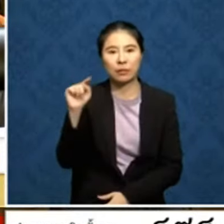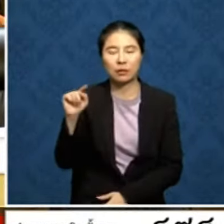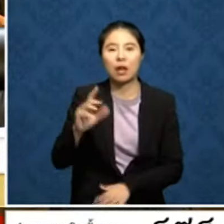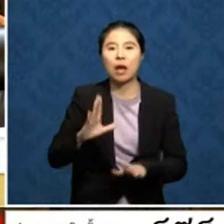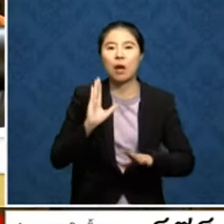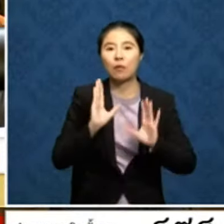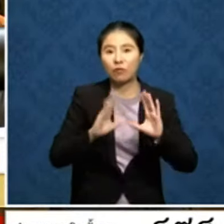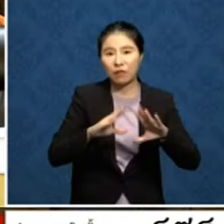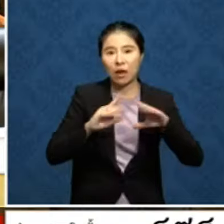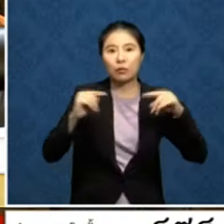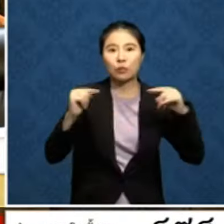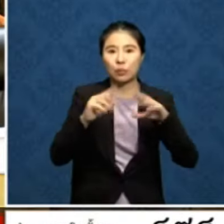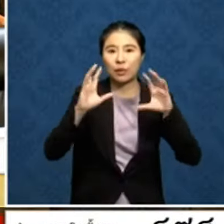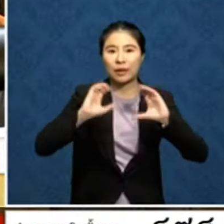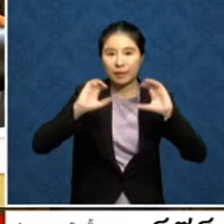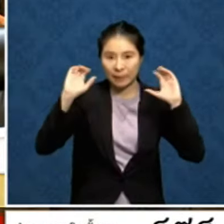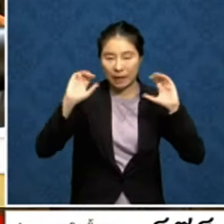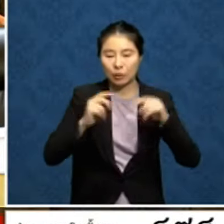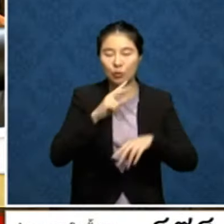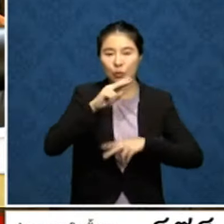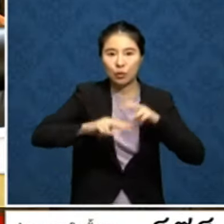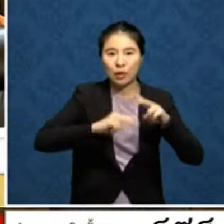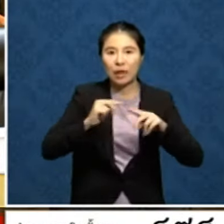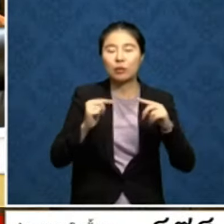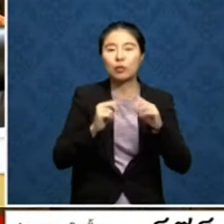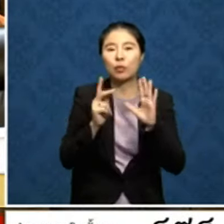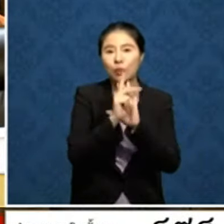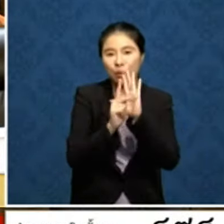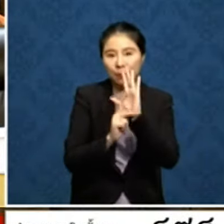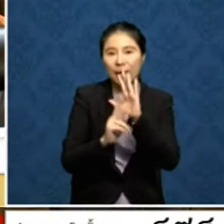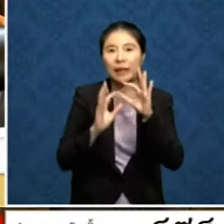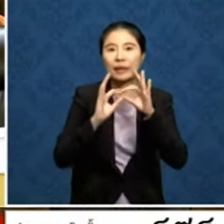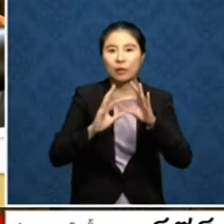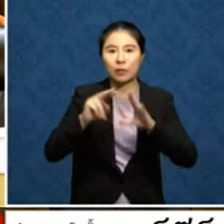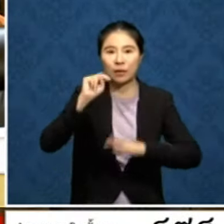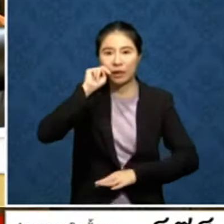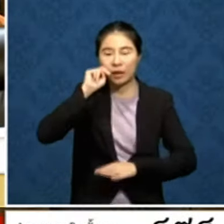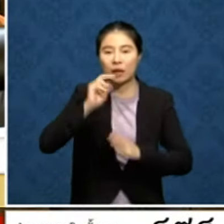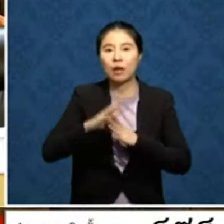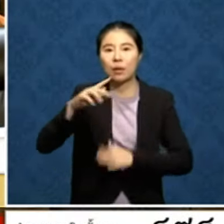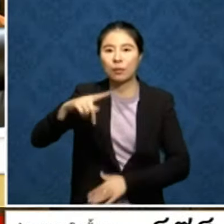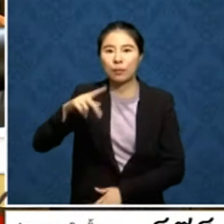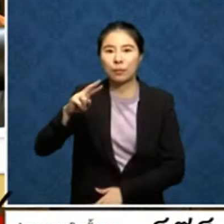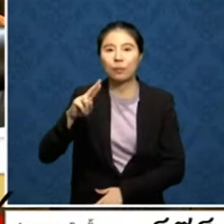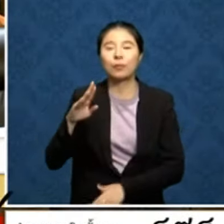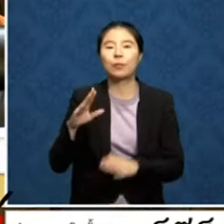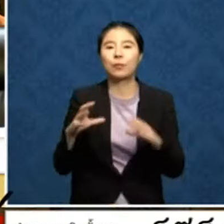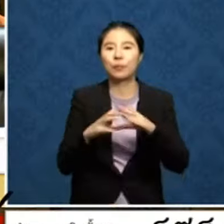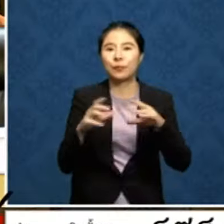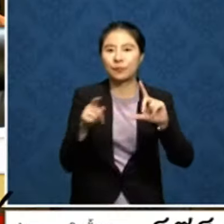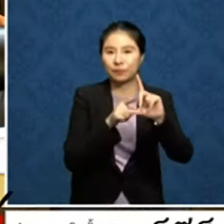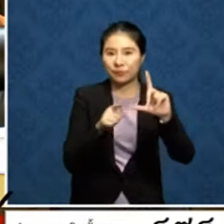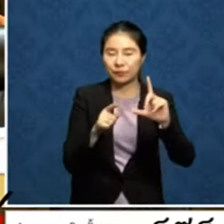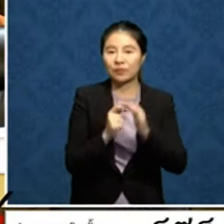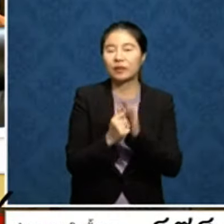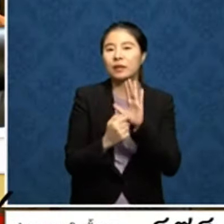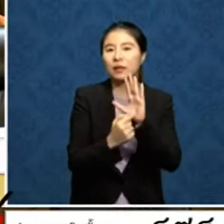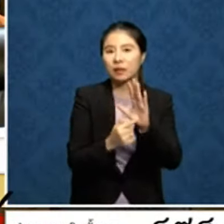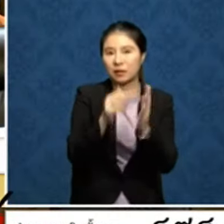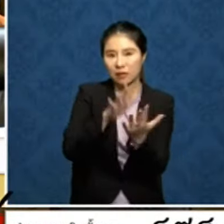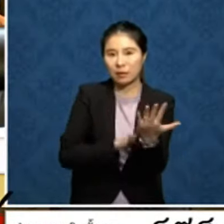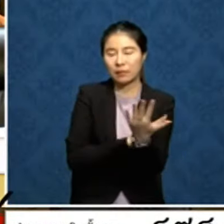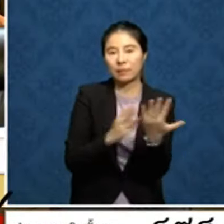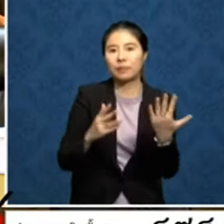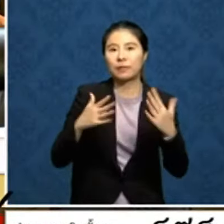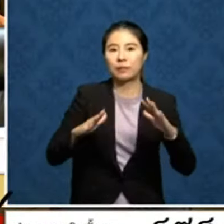สำคัญของกฎหมายที่เกี่ยวข้องกับน้ำทั้งหมดรวมถึงร่างที่พรบที่พรรคก้าวไกลได้นำเสนอไว้เพราะเราตั้งใจเหลือเกินครับเพื่อ